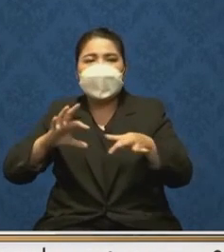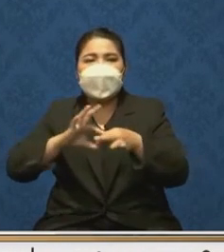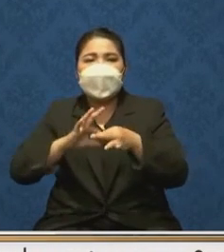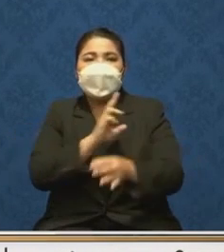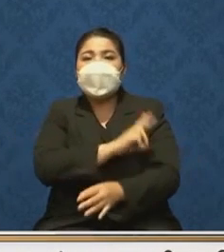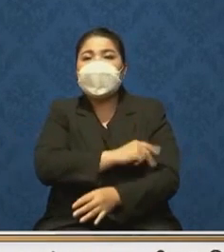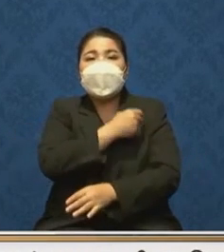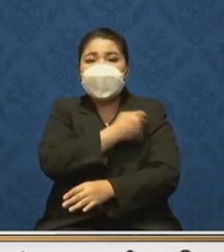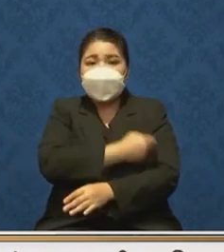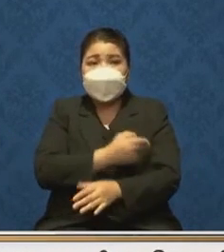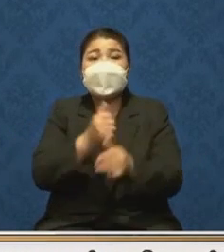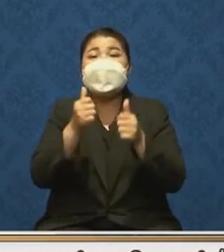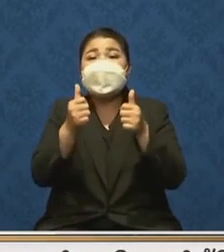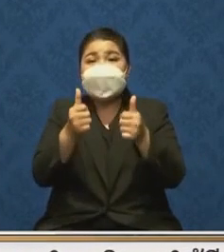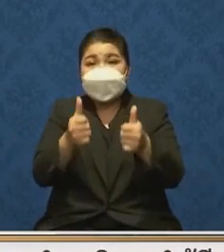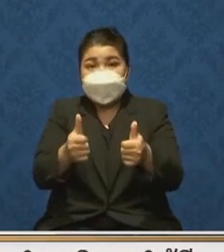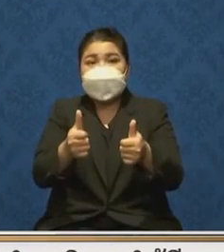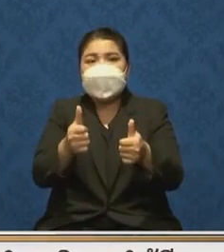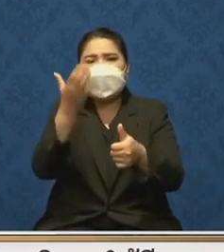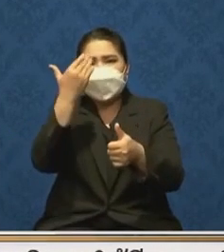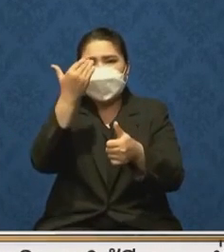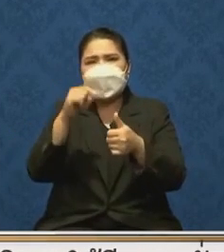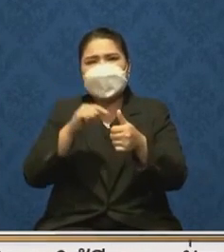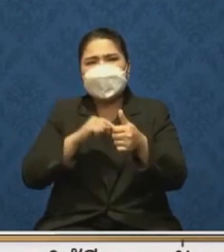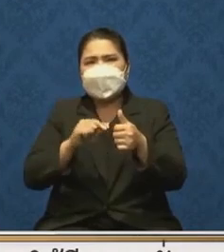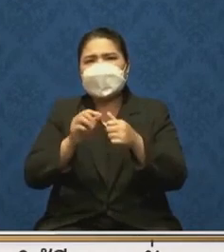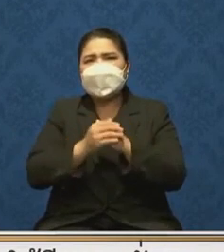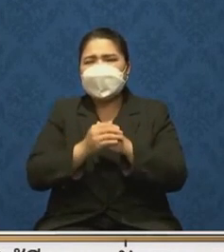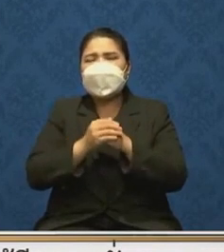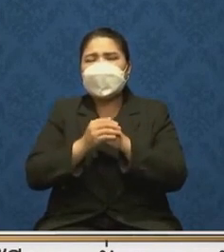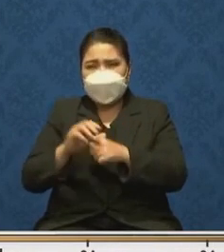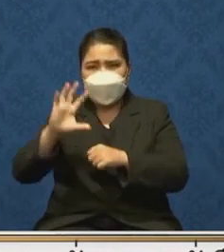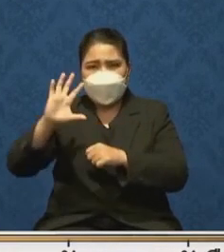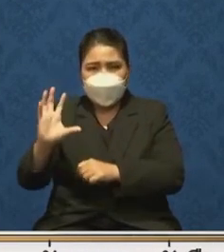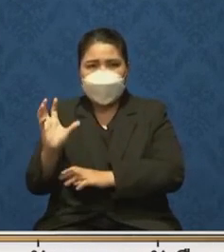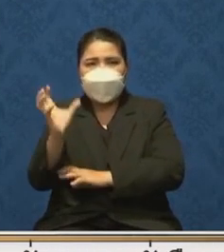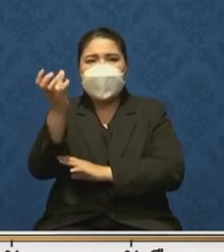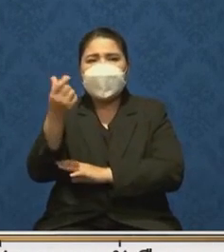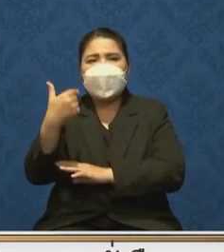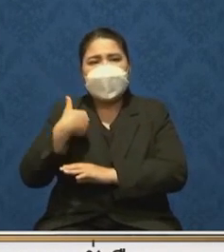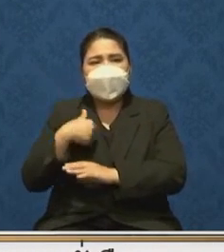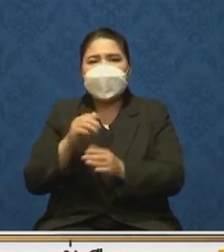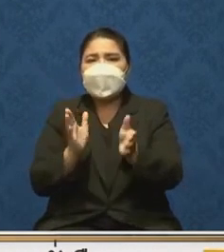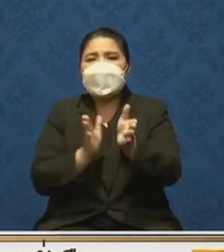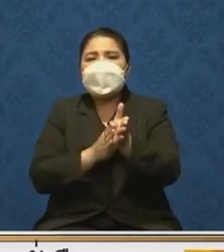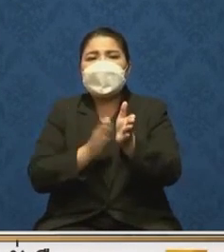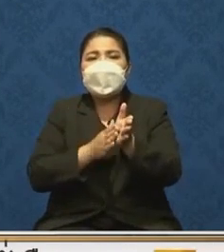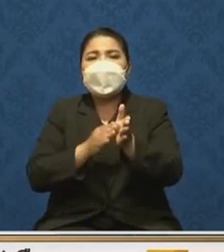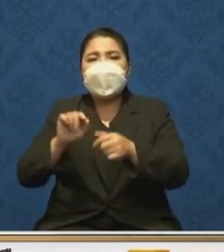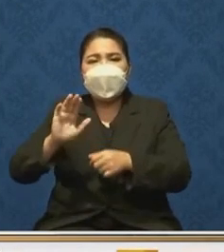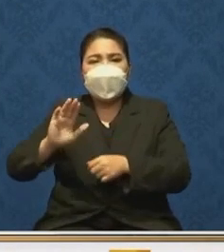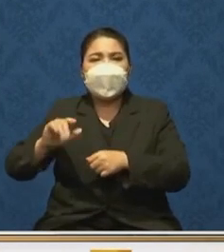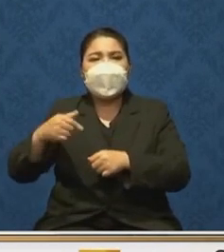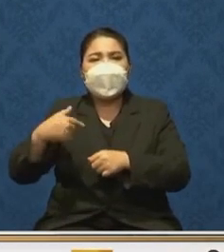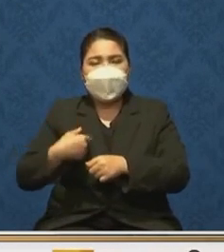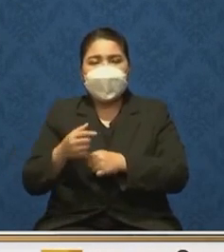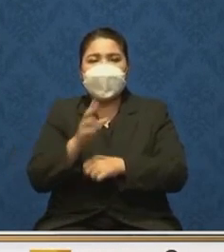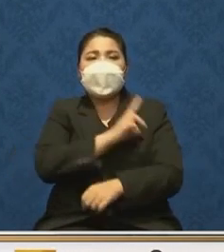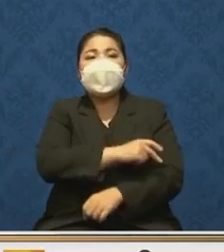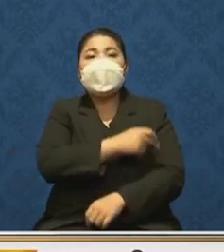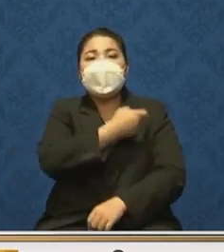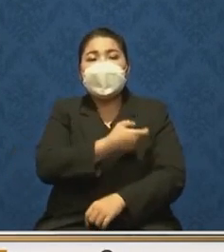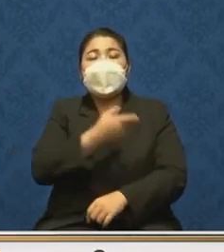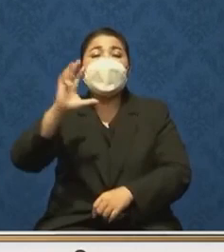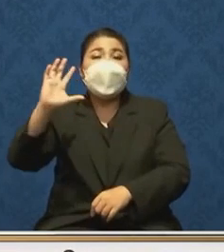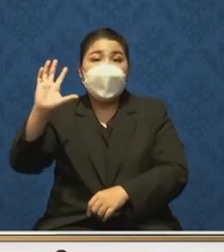เป็นอัดับต้นของโลกได้รับคำชมเชยจากองคการอนาเมโลก และจาก